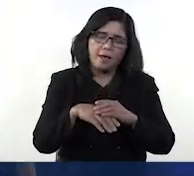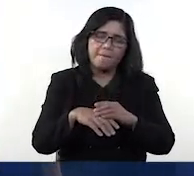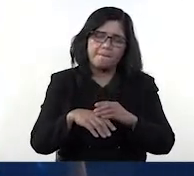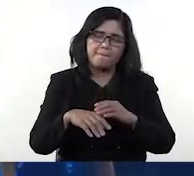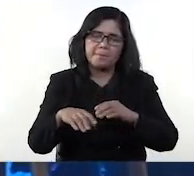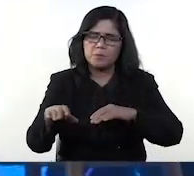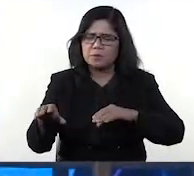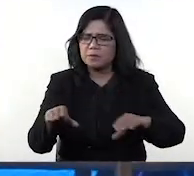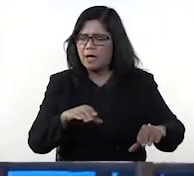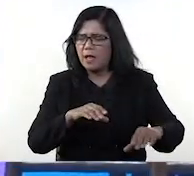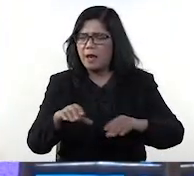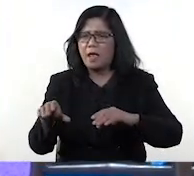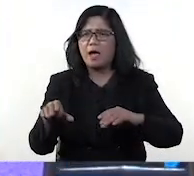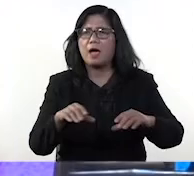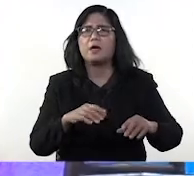dalam